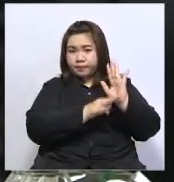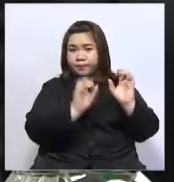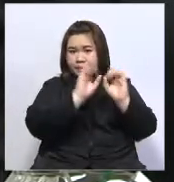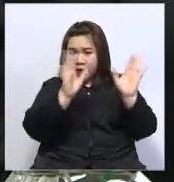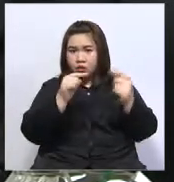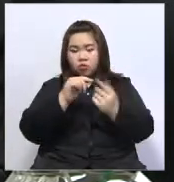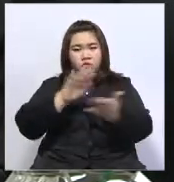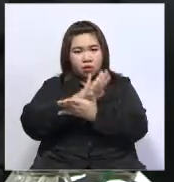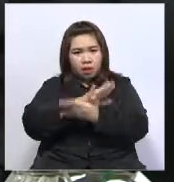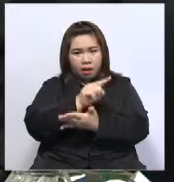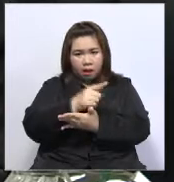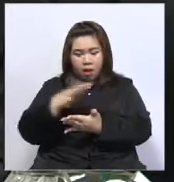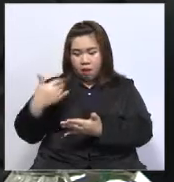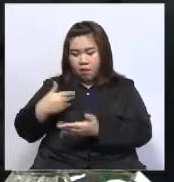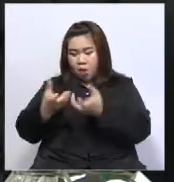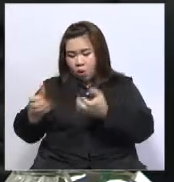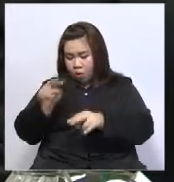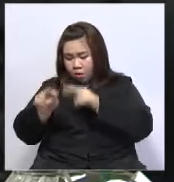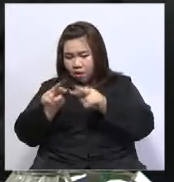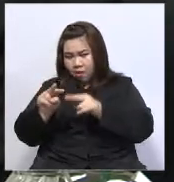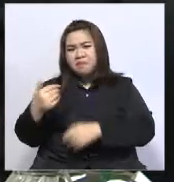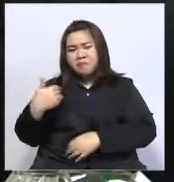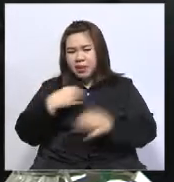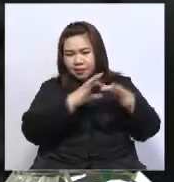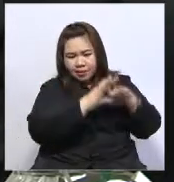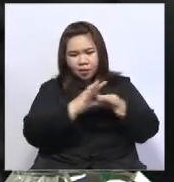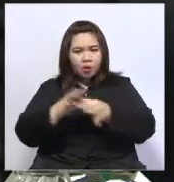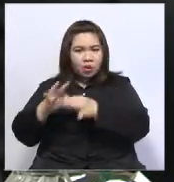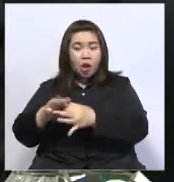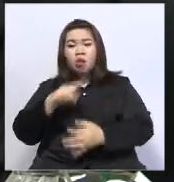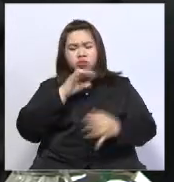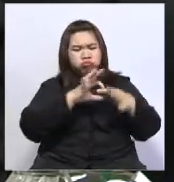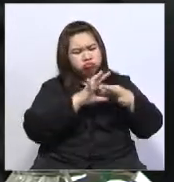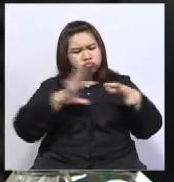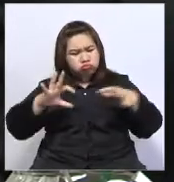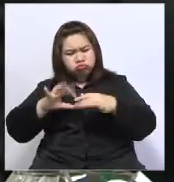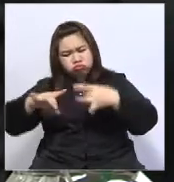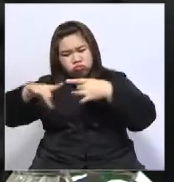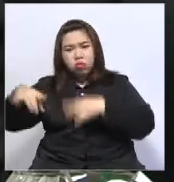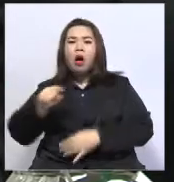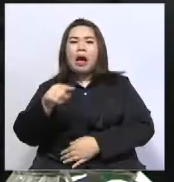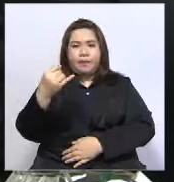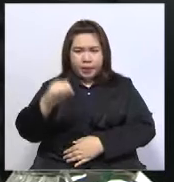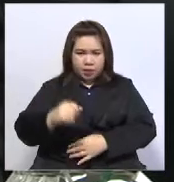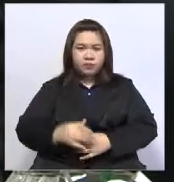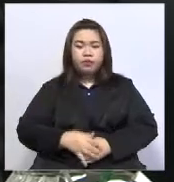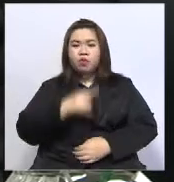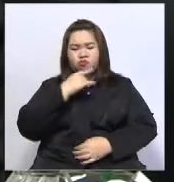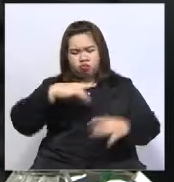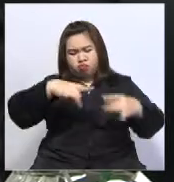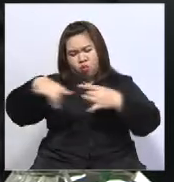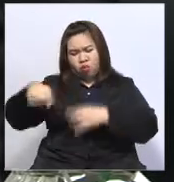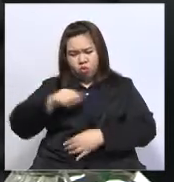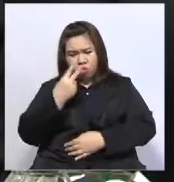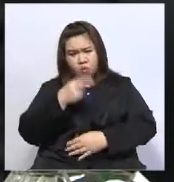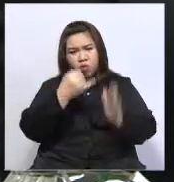เอกสารและในส่วนของพยานวัตถุนะครับทุกอย่างมันจะต้องเชื่อมโยงกันให้ได้ถ้ามันเชื่อมโยงกันไม่ได้มันก็คือความผิดปกติเมื่อเกิดความผิดปกติก็ต้องดูว่